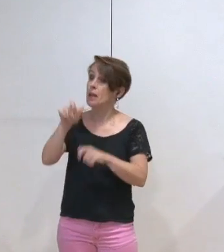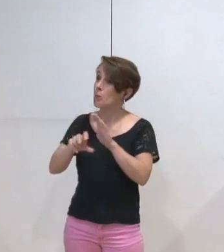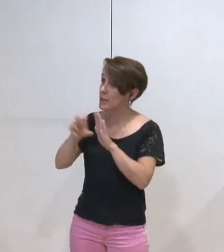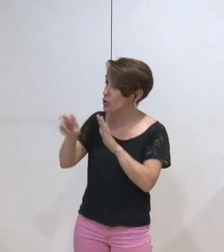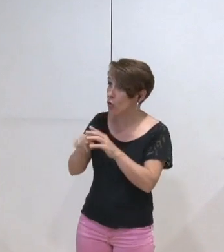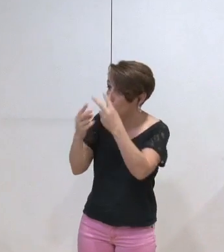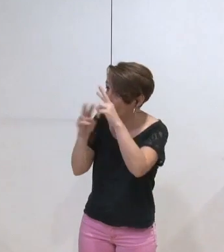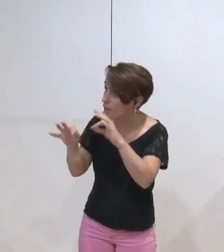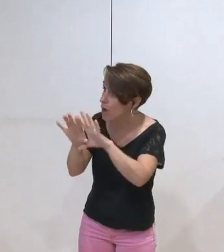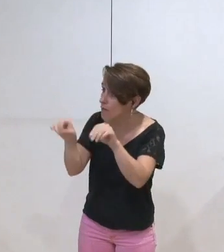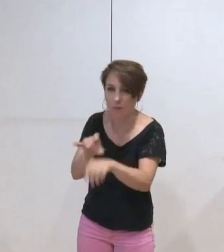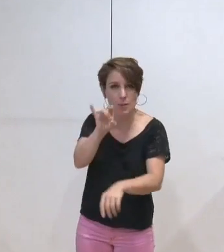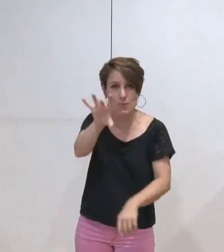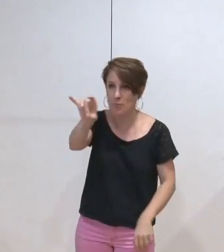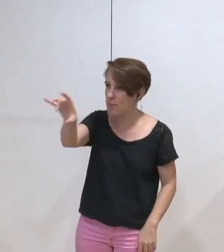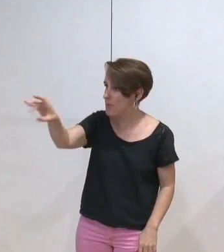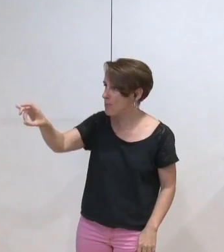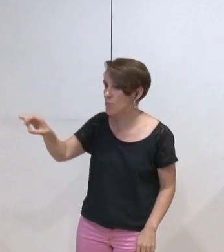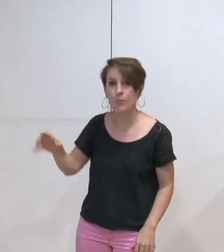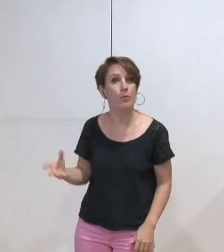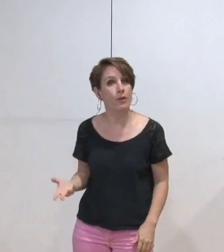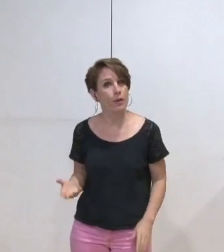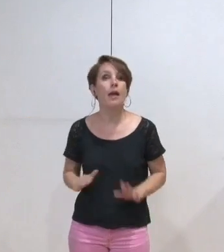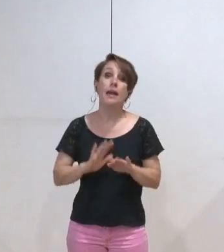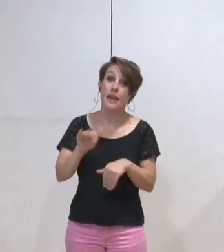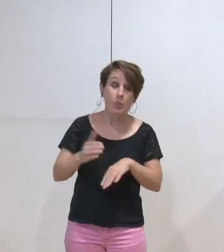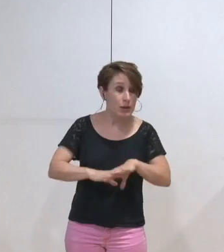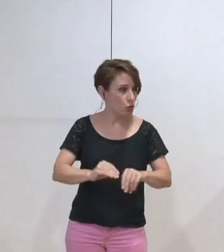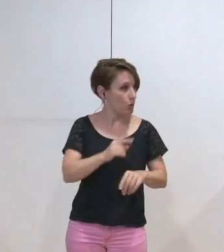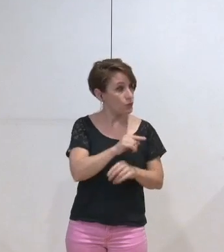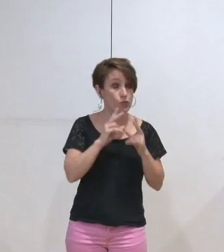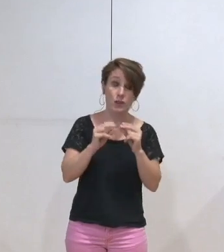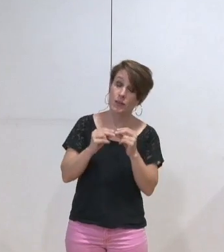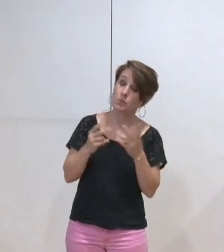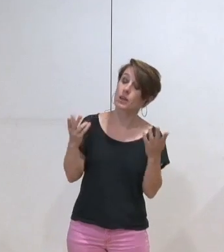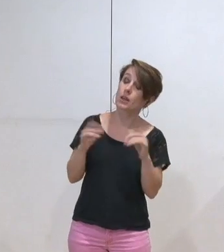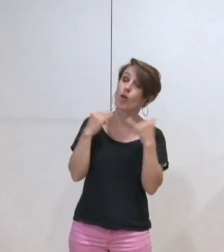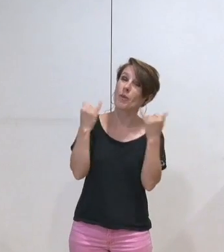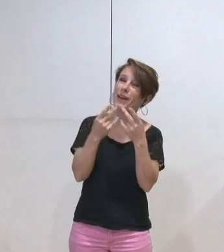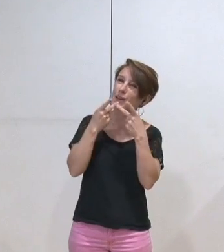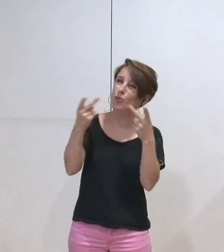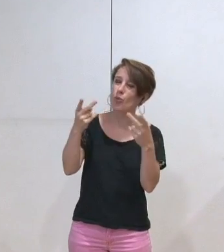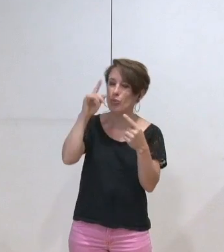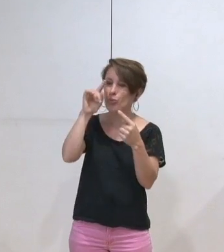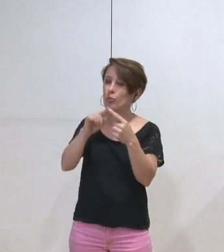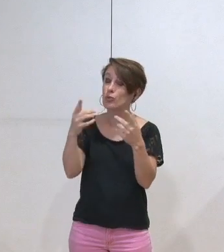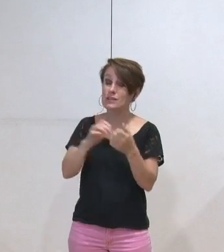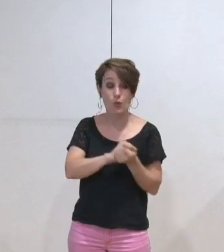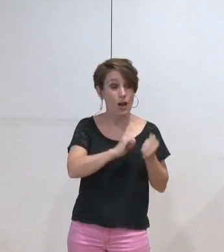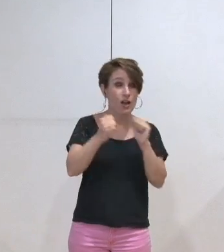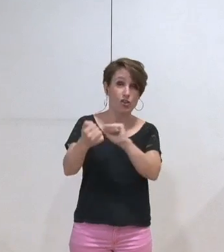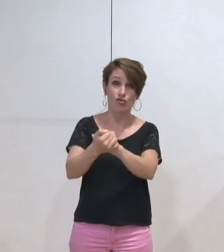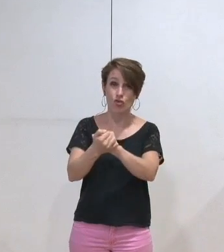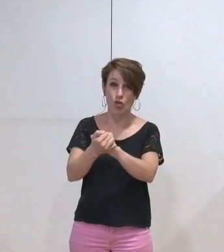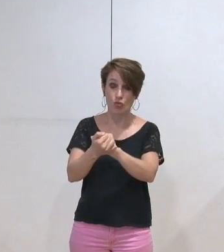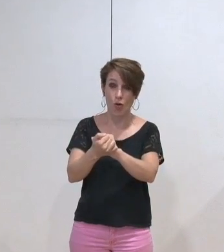direct avec les familles vous avez expliqué que le but de cette réunion n'était pas de répondre aux questions sur les changements déjà en place mais d'écouter les